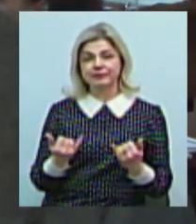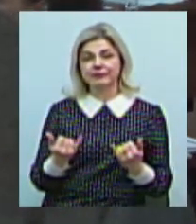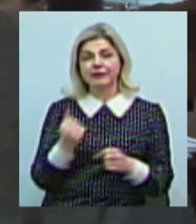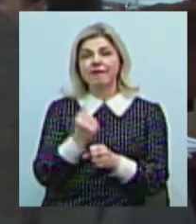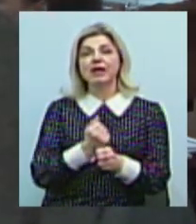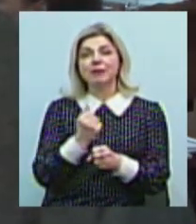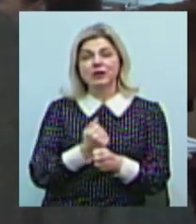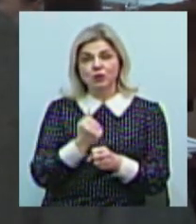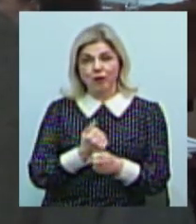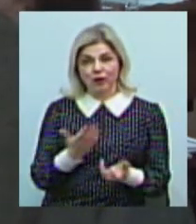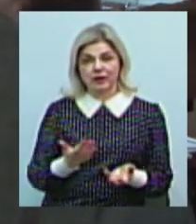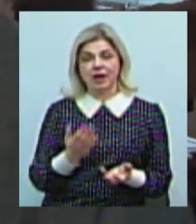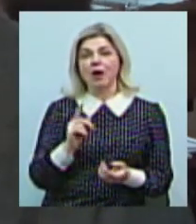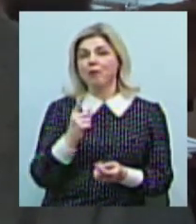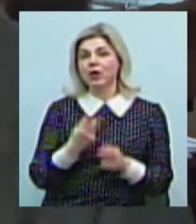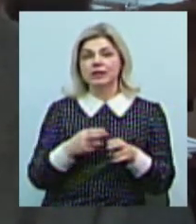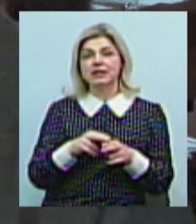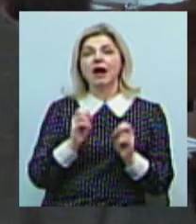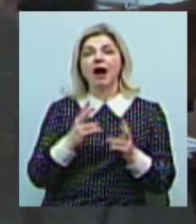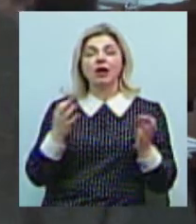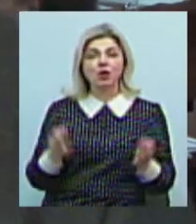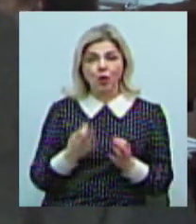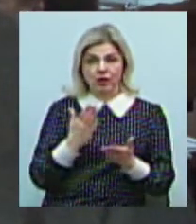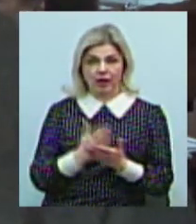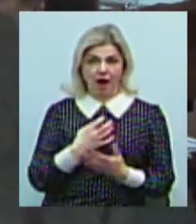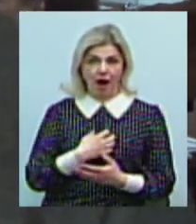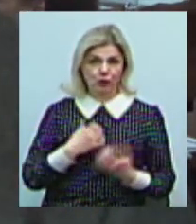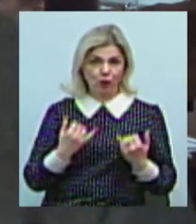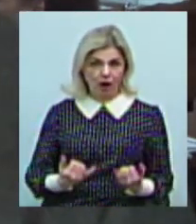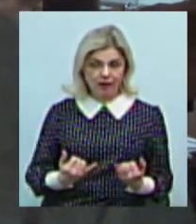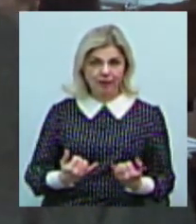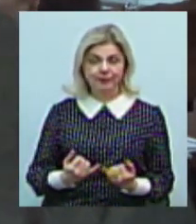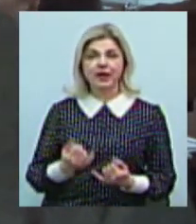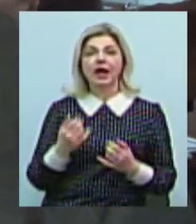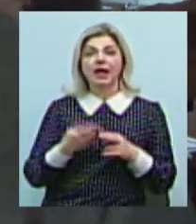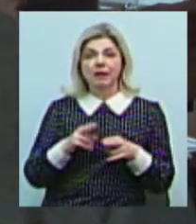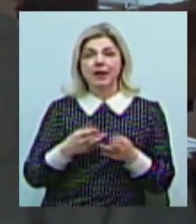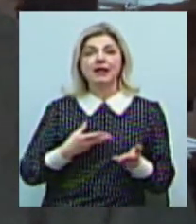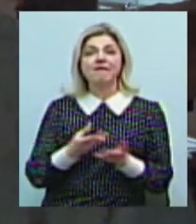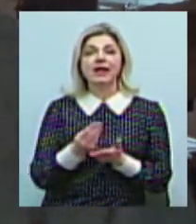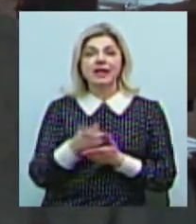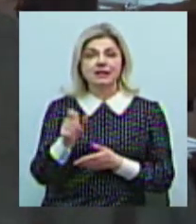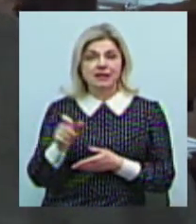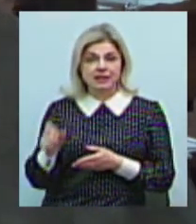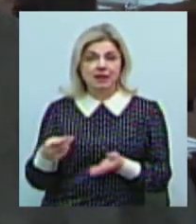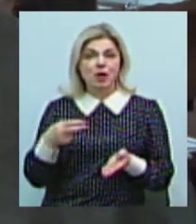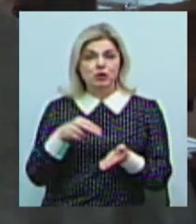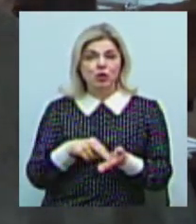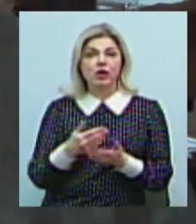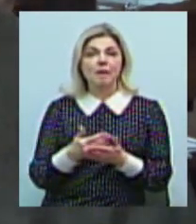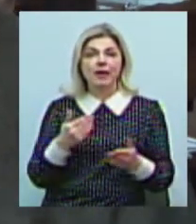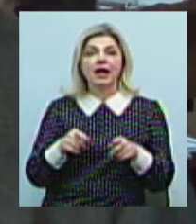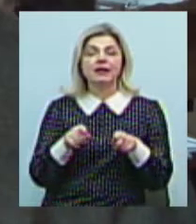відпрацьовувати, тому як наразі це, як ніколи, є актуальним. Ми зараз, саме фінансисти, стоїмо